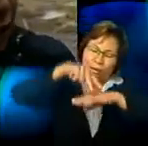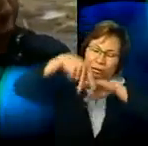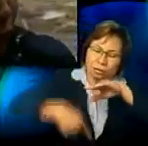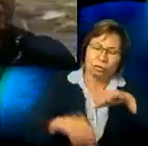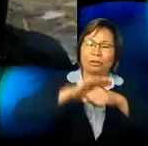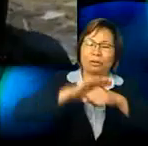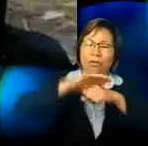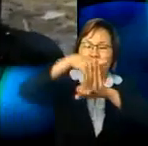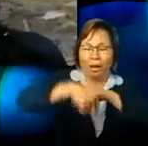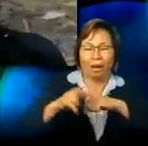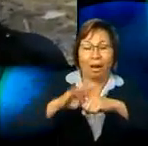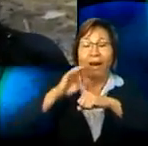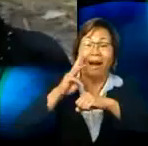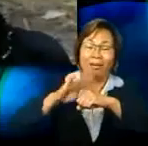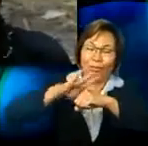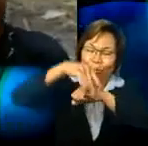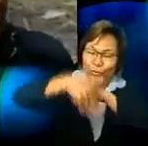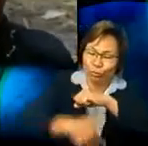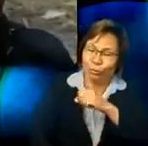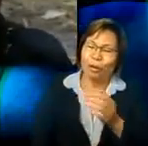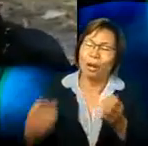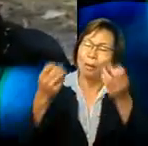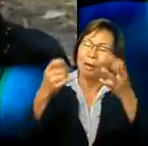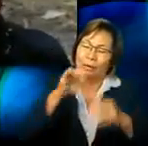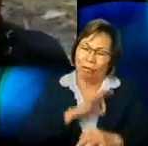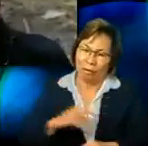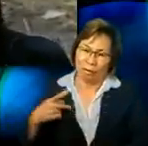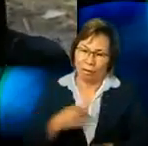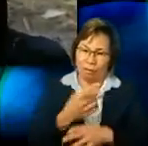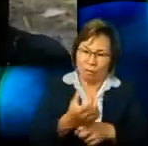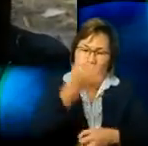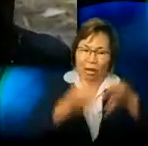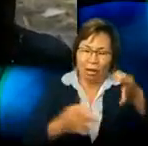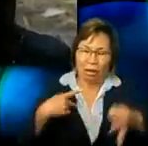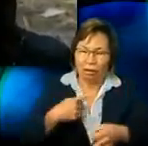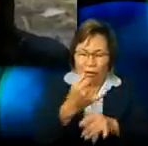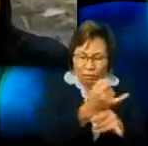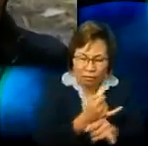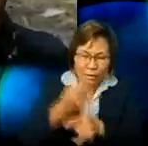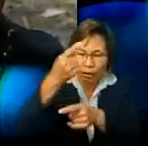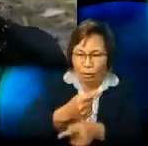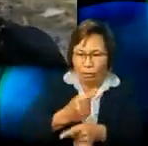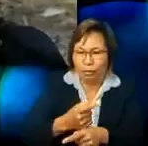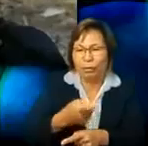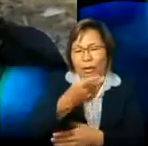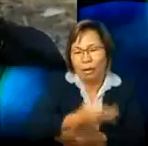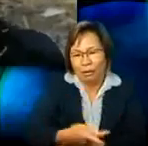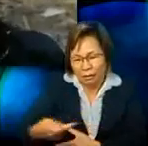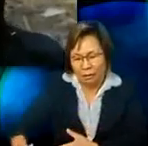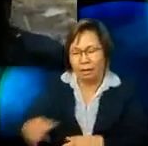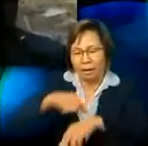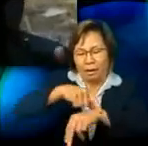terjun selalu tau. Tapi banyak lagi faedah yang kita boleh dapat kalau kita jaga betul-betul khazanah alam